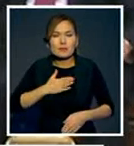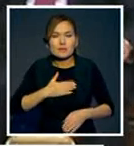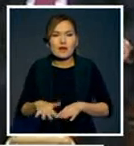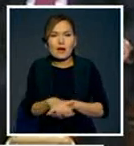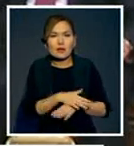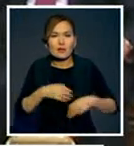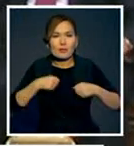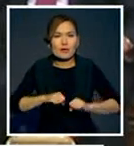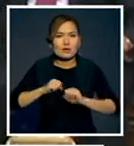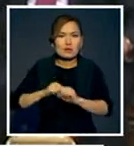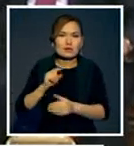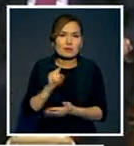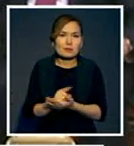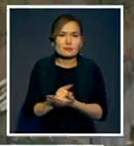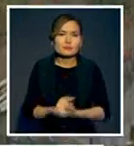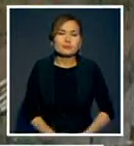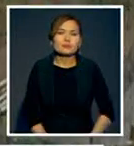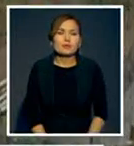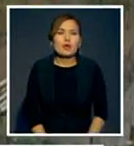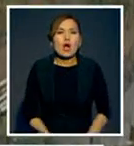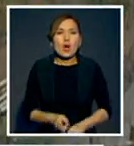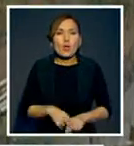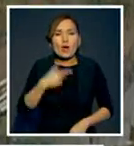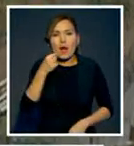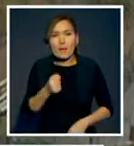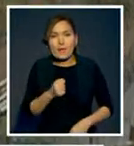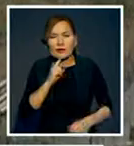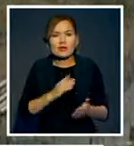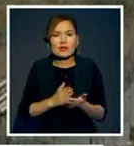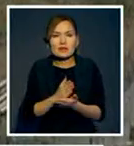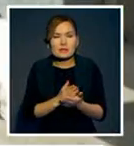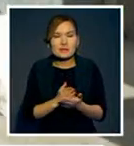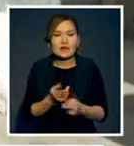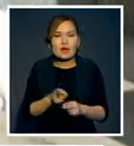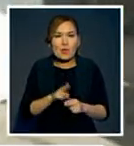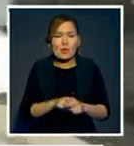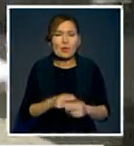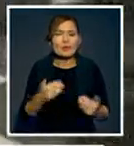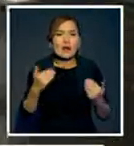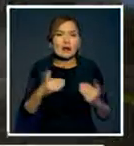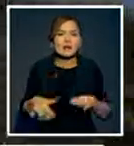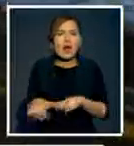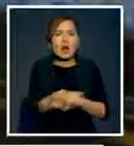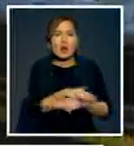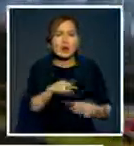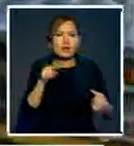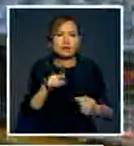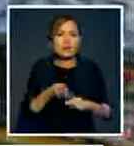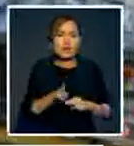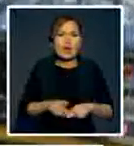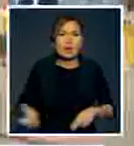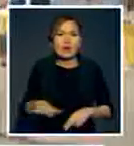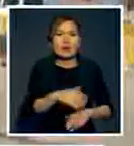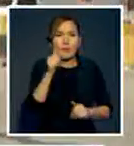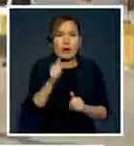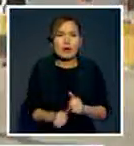екенін көрсеткіміз келді. Осы әскери және саяси дағдарыс Ирак Күрдістанына кері әсер етіп отыр. Автономиялық ауданның ай